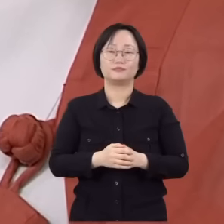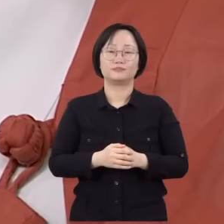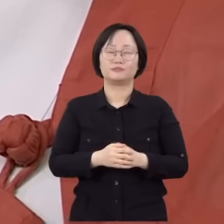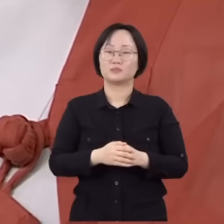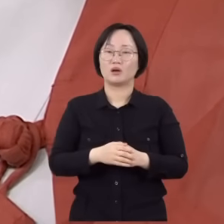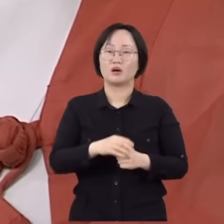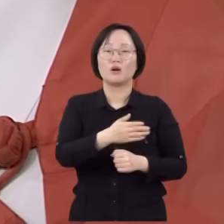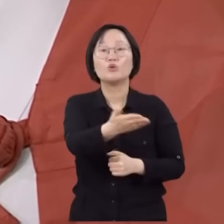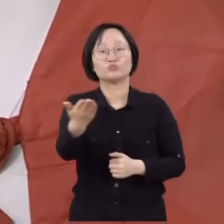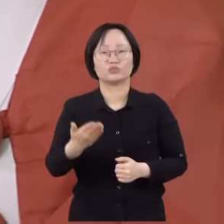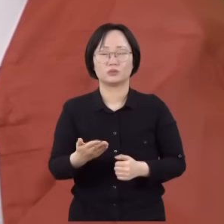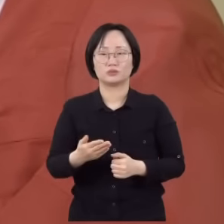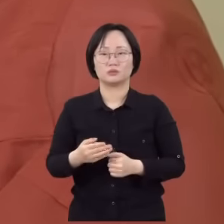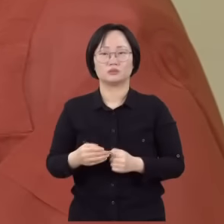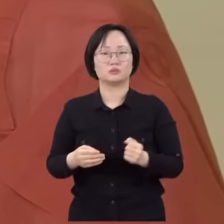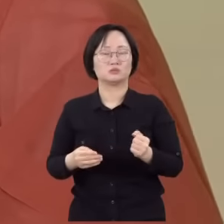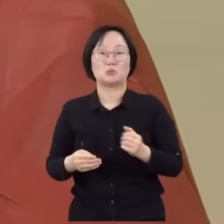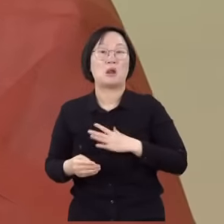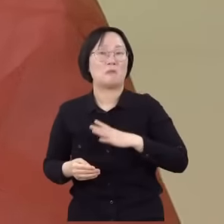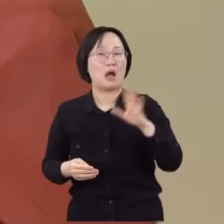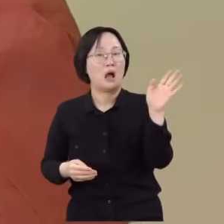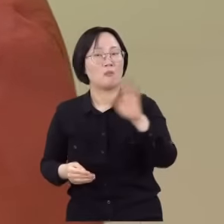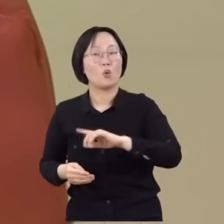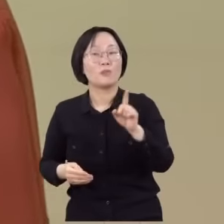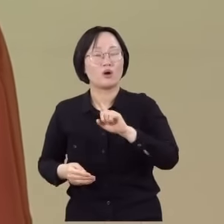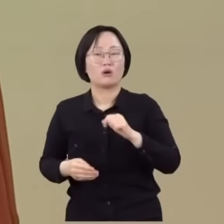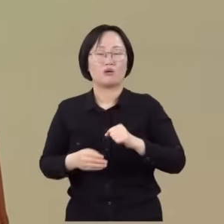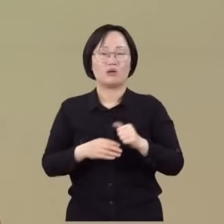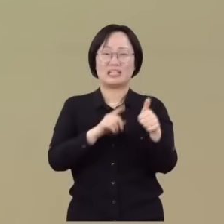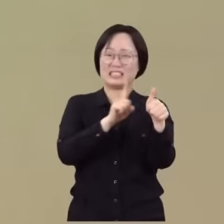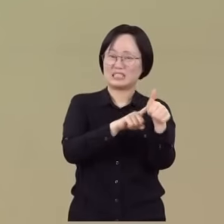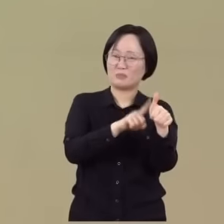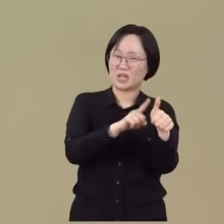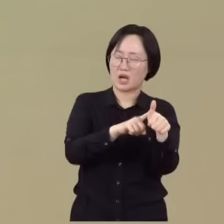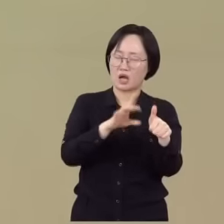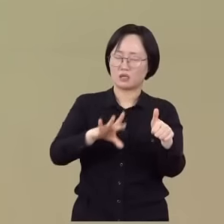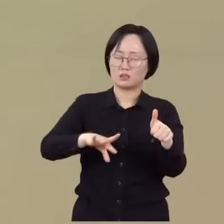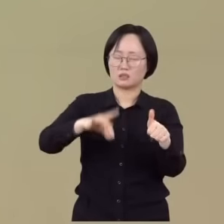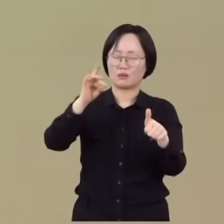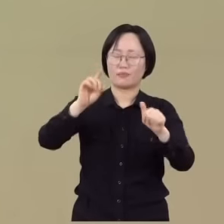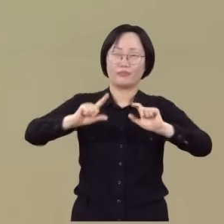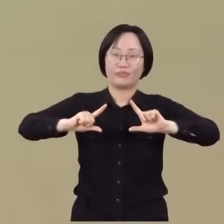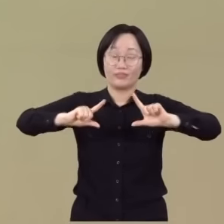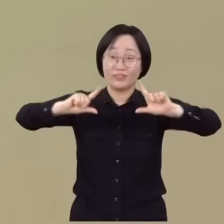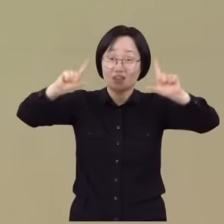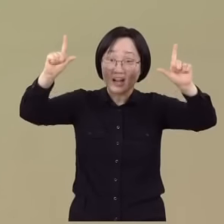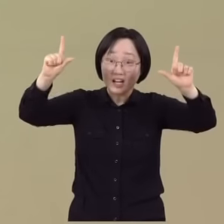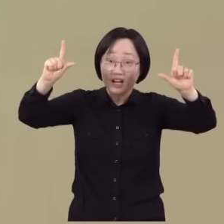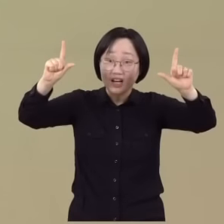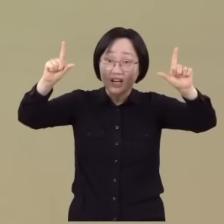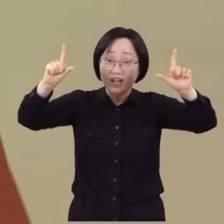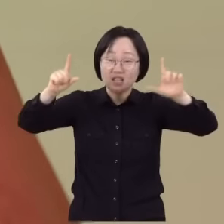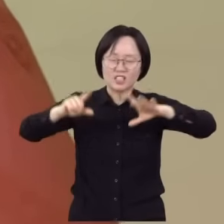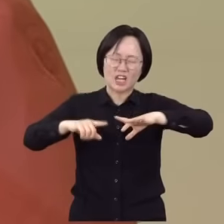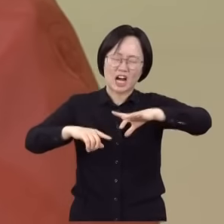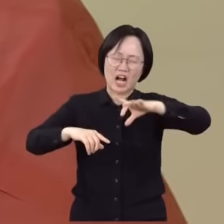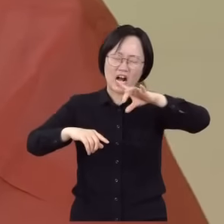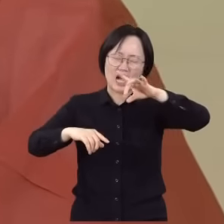놀러지 마세요 첫날 첫날 딱이 남자가 저을